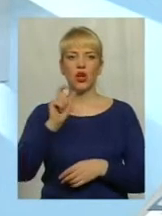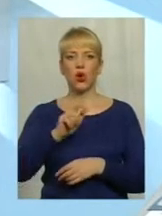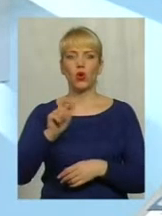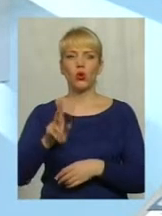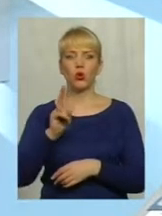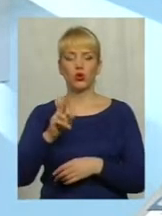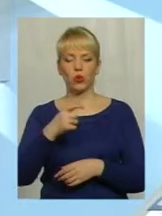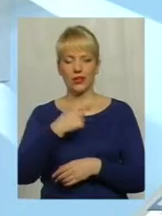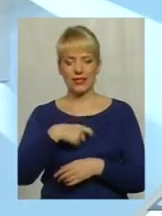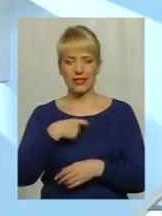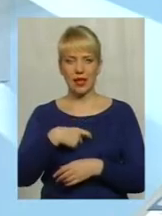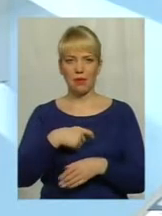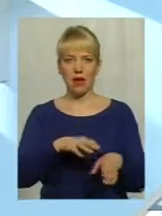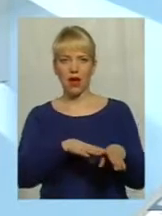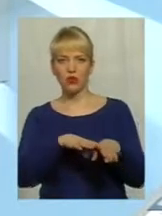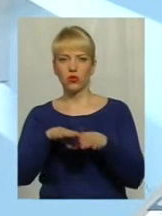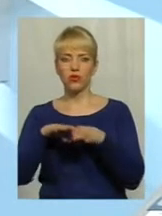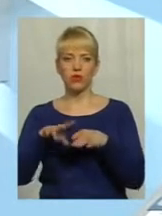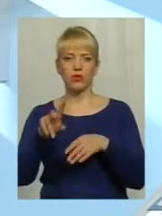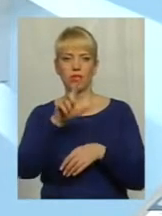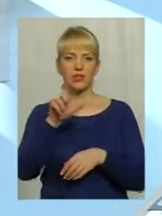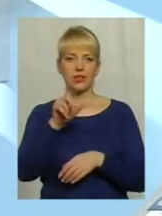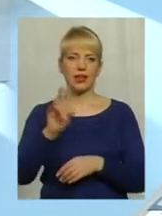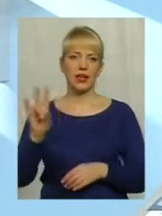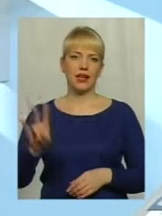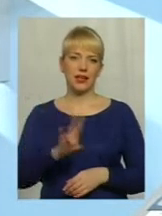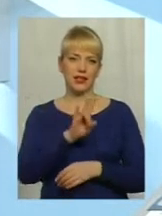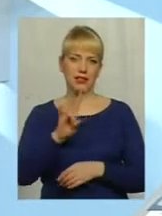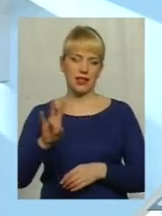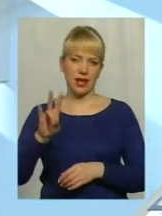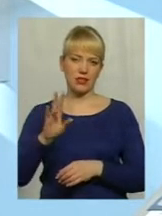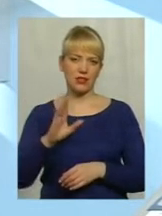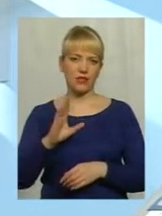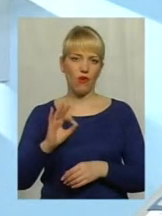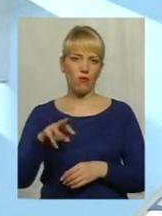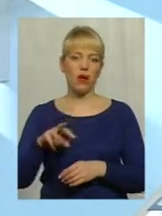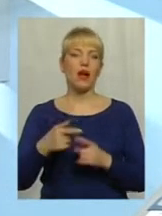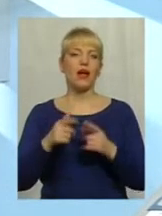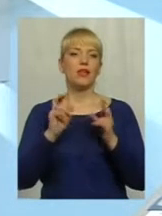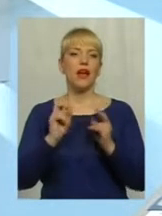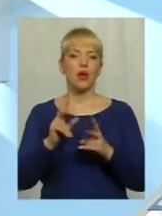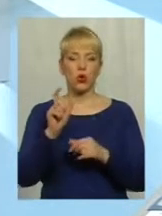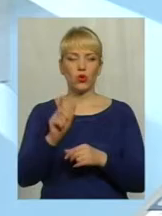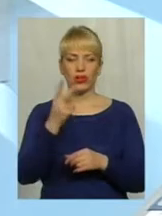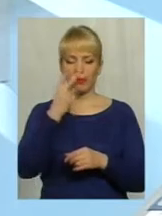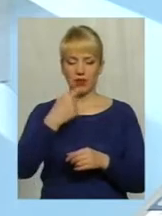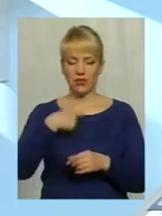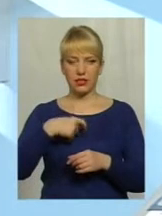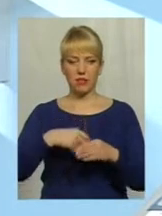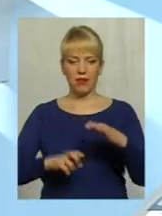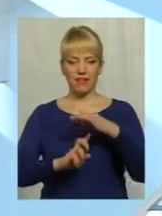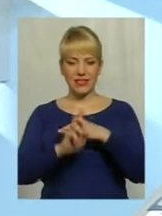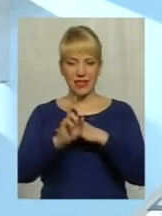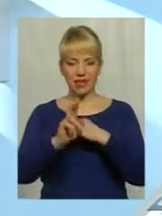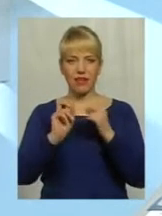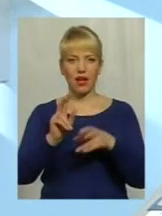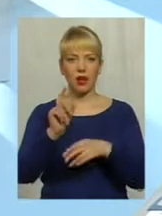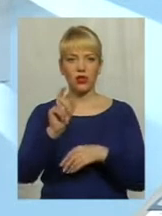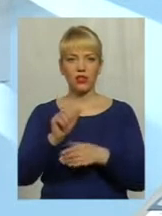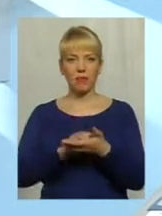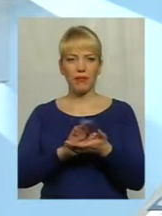асоціюють з християнством, щоб так, як людина бачить себе в церкві, так, як